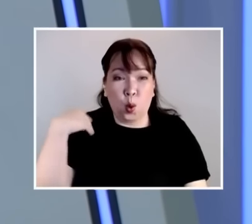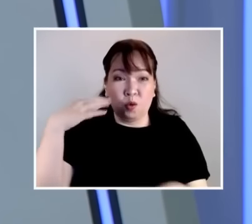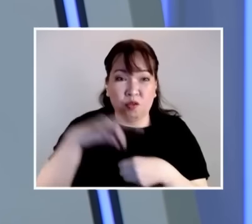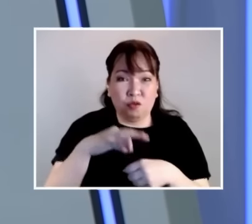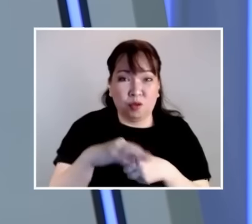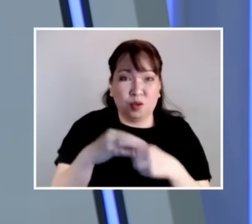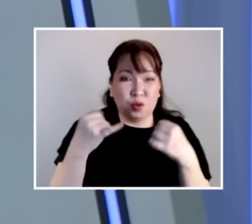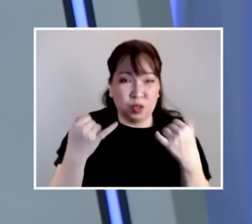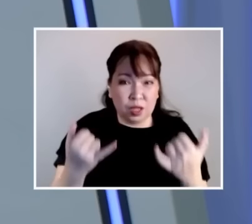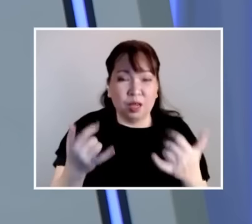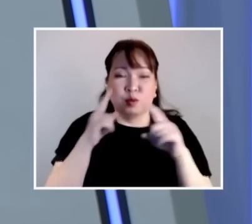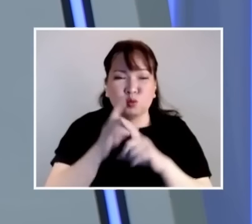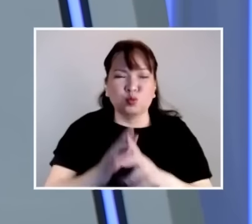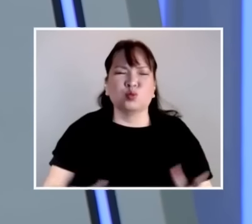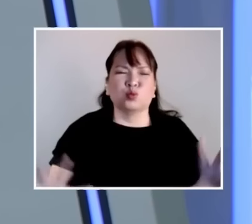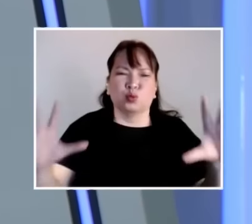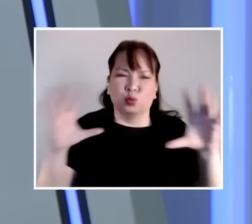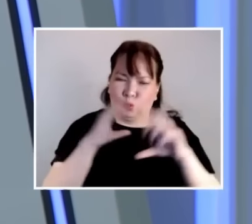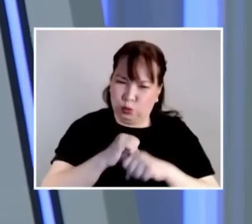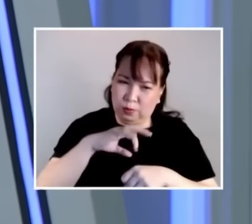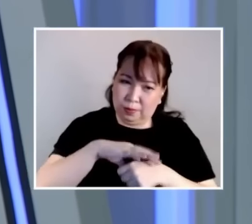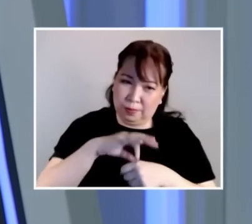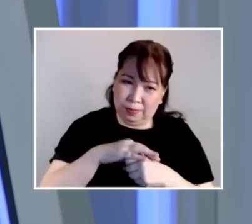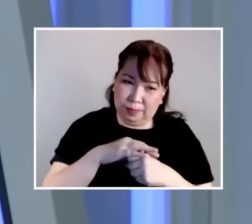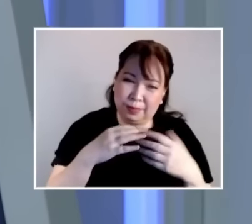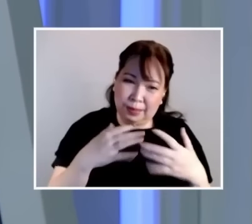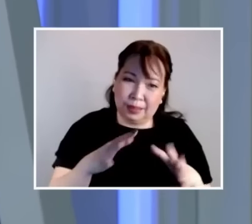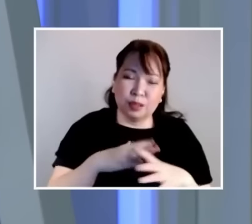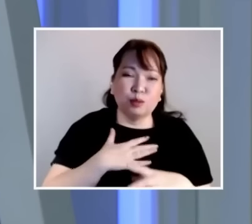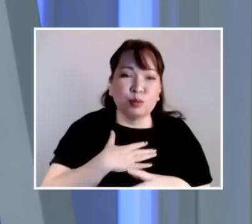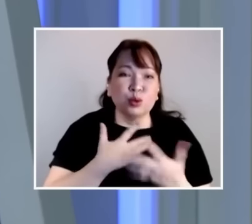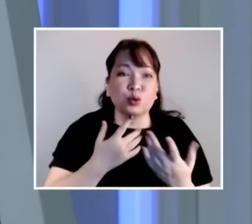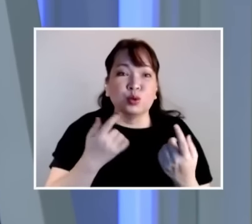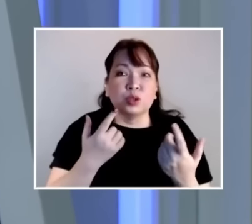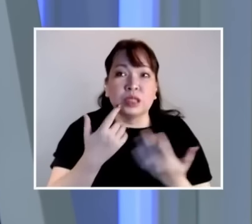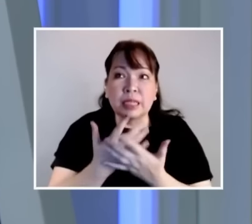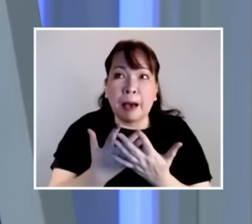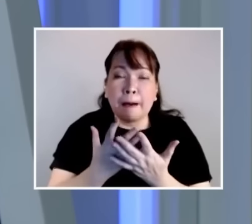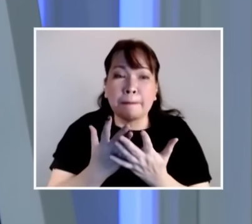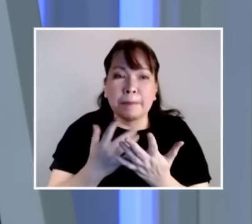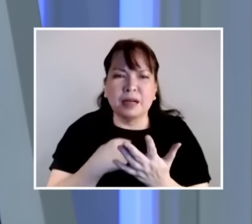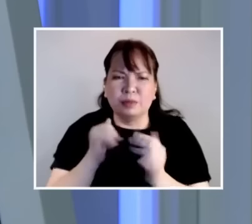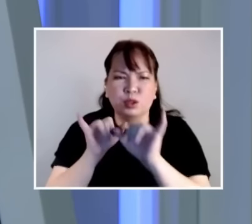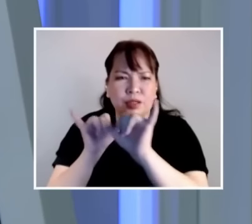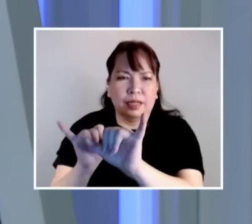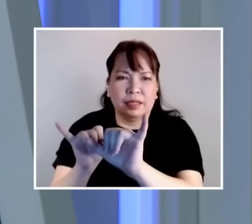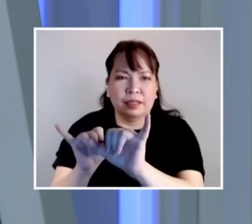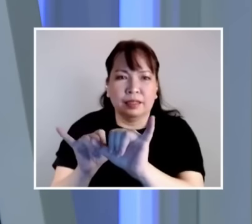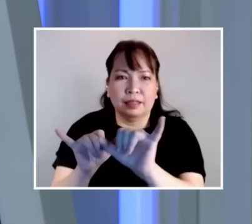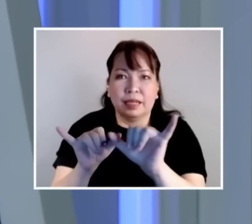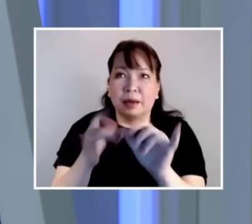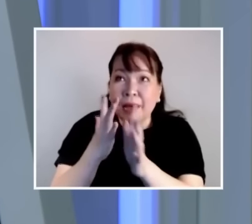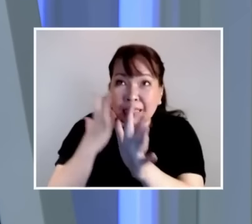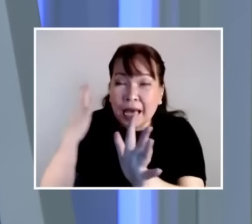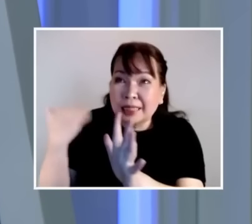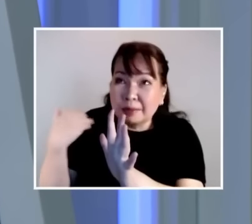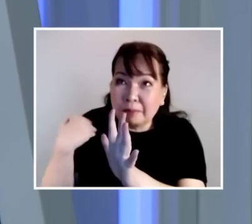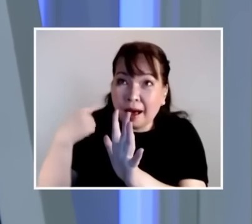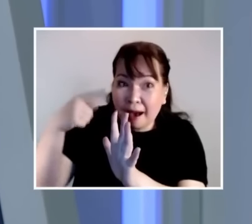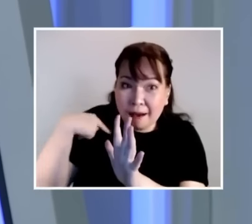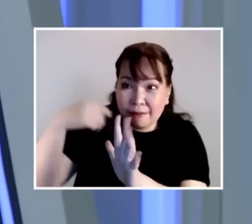nang tapos ang oras ng botohan, manatili po sa inyong presinto. Wala po munang alisan at hintayin